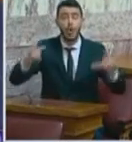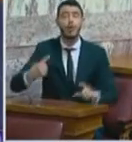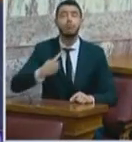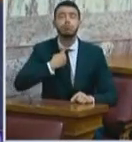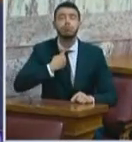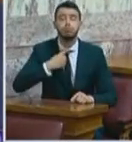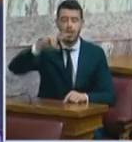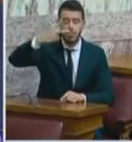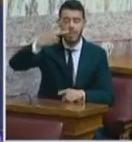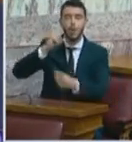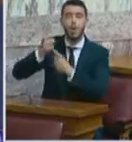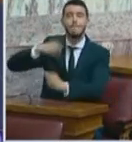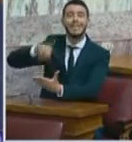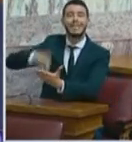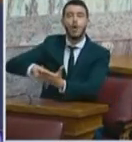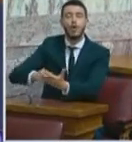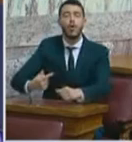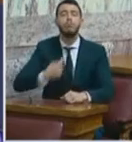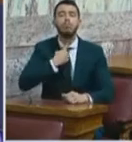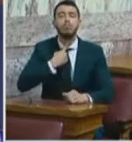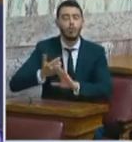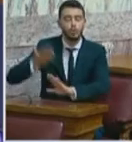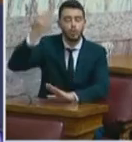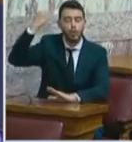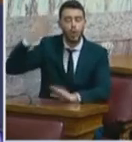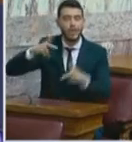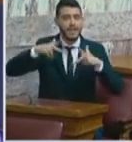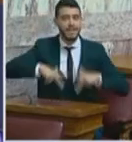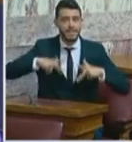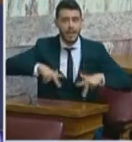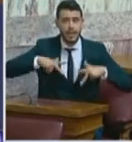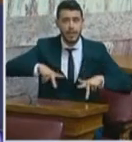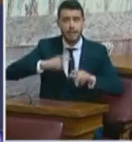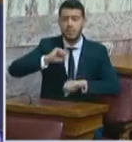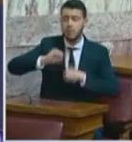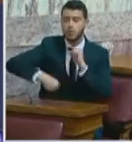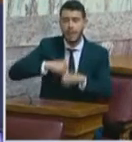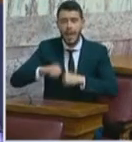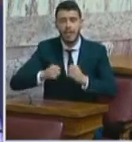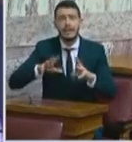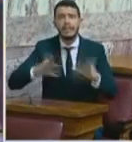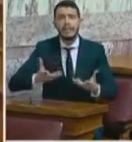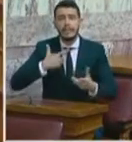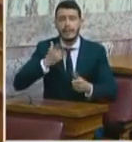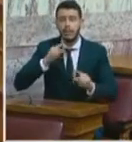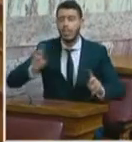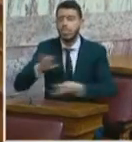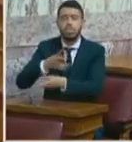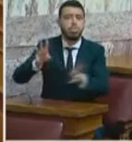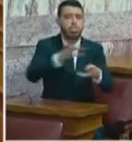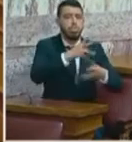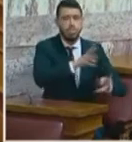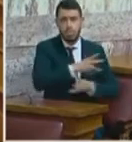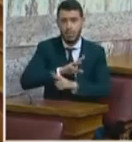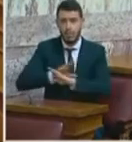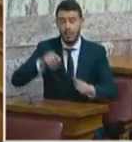μνημονίου και της προσπάθειας της τότε κυβέρνησης να πείσει ψευδεπίγραφα ότι υπάρχει success story. Ενώ σήμερα έχουμε ήδη